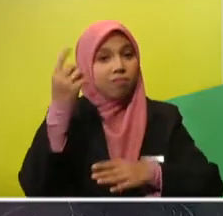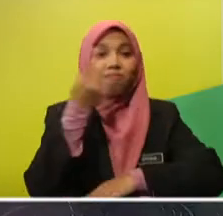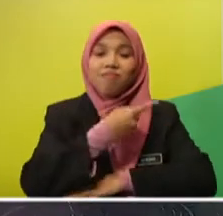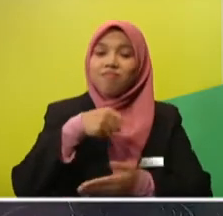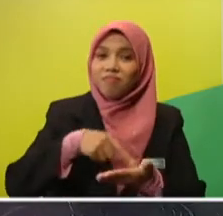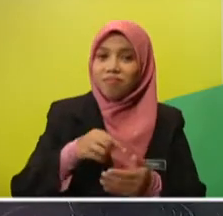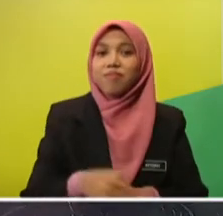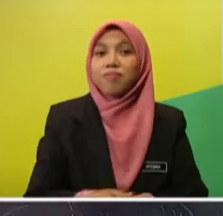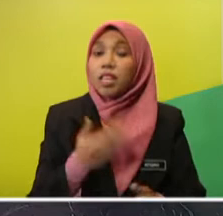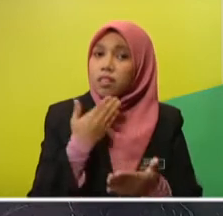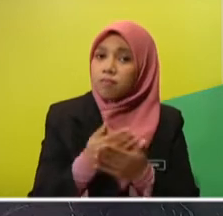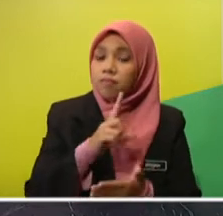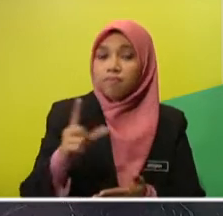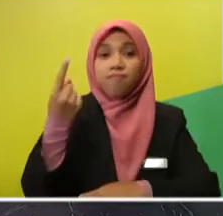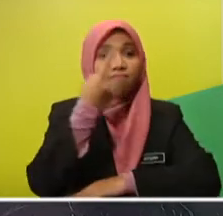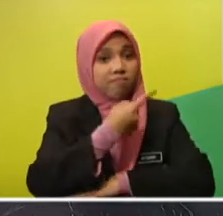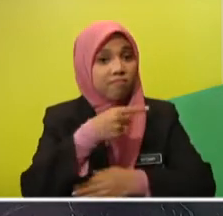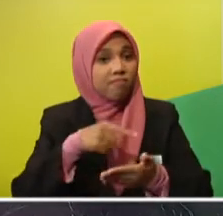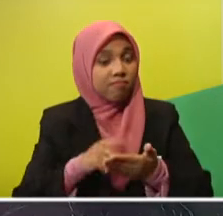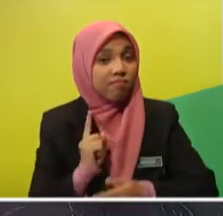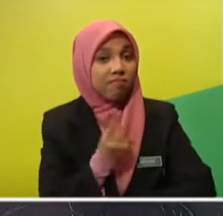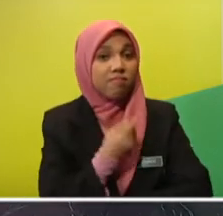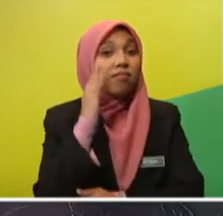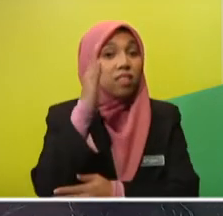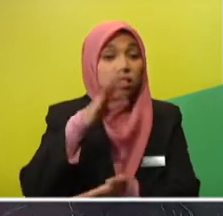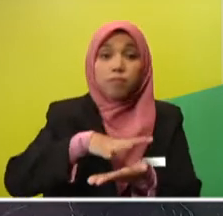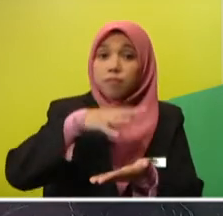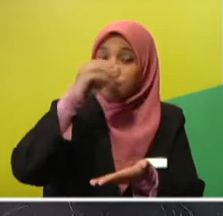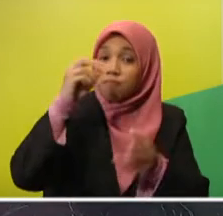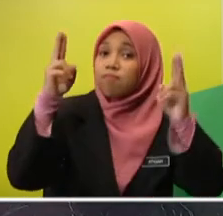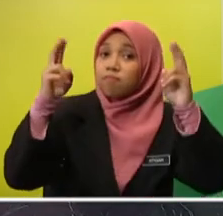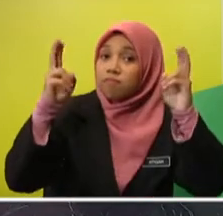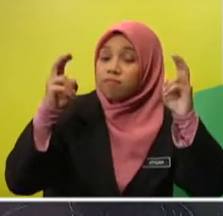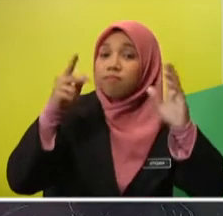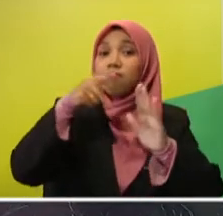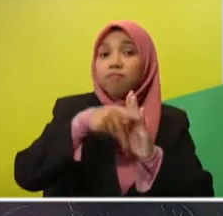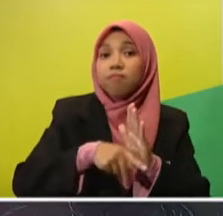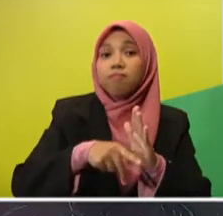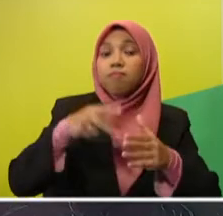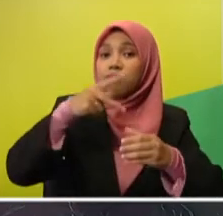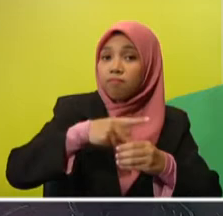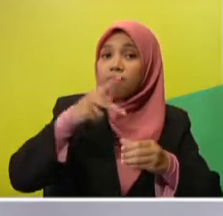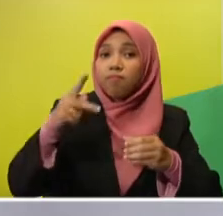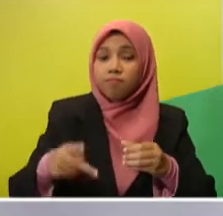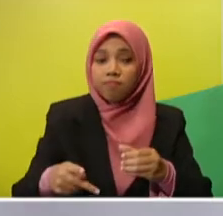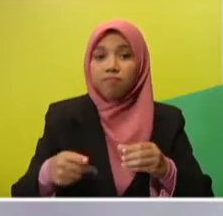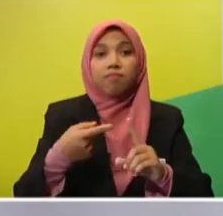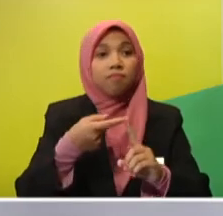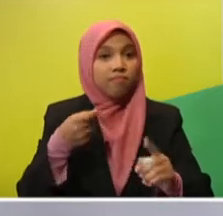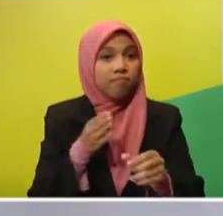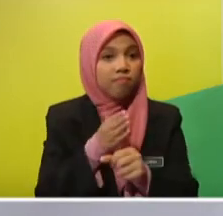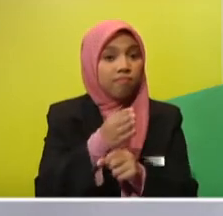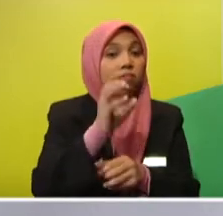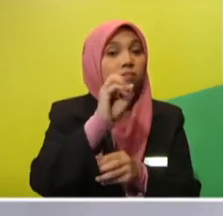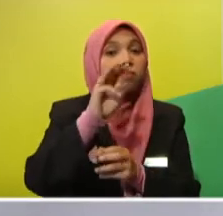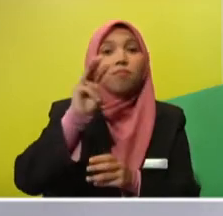Okey, hari ini kita akan belajar tentang topik pratongkat daripada bidang orientasi dan